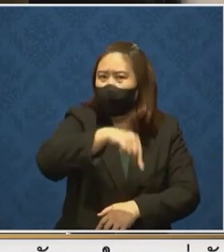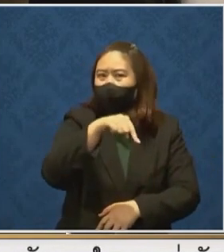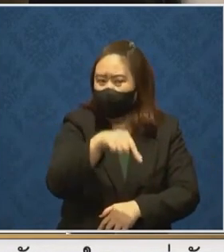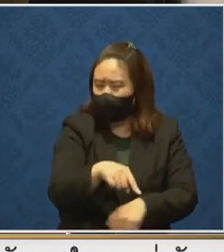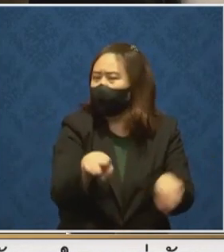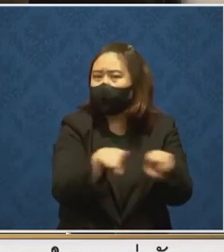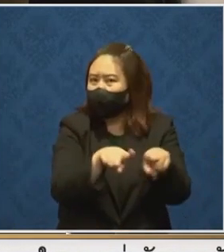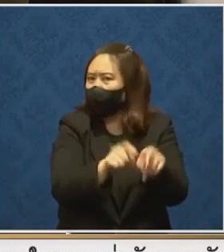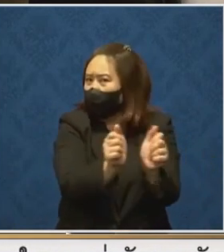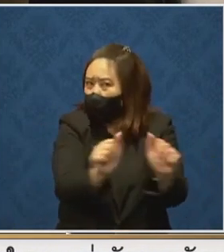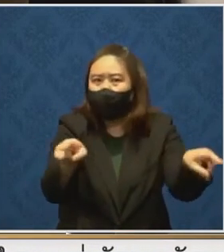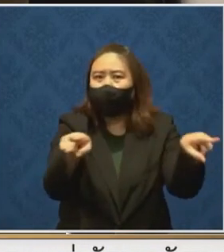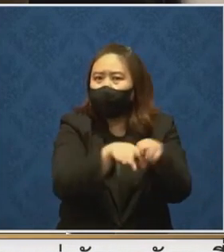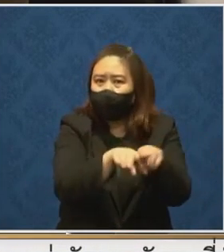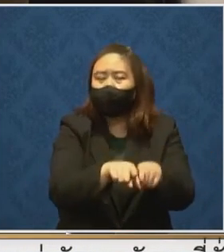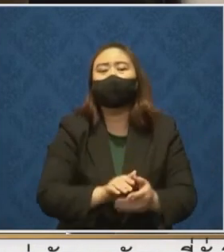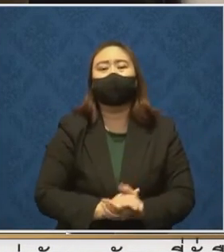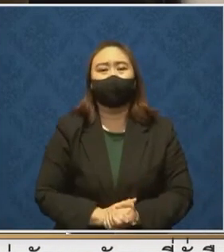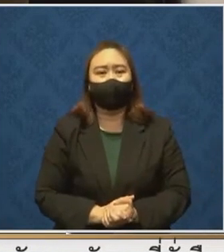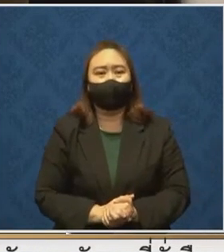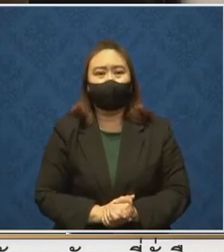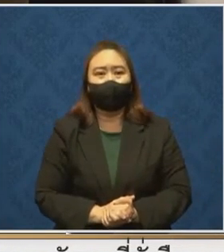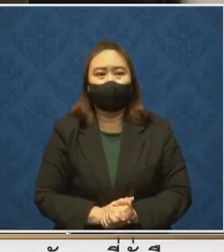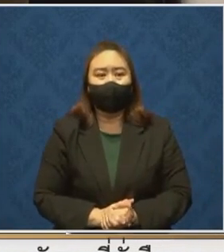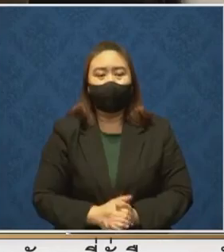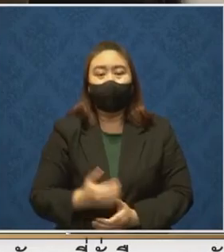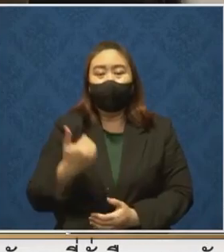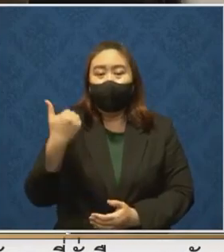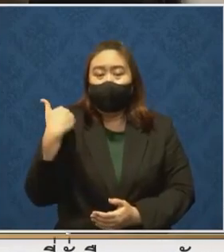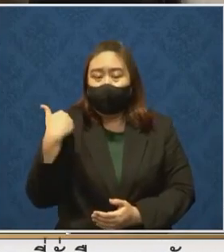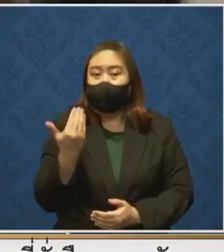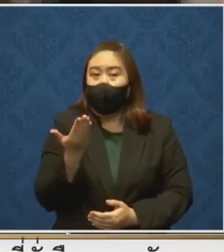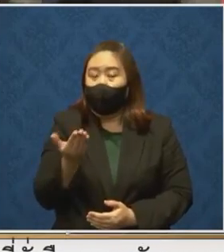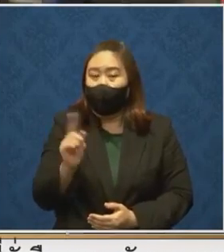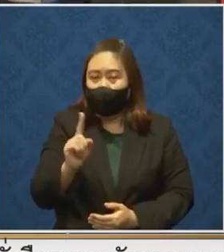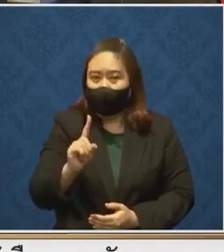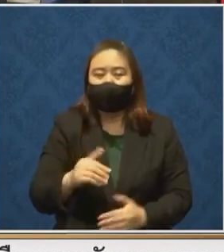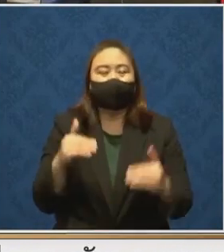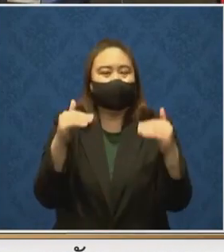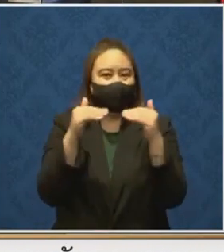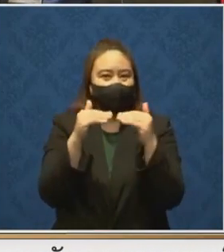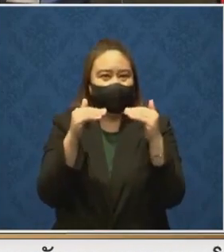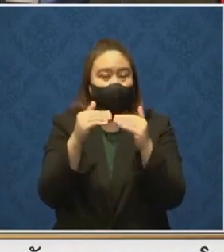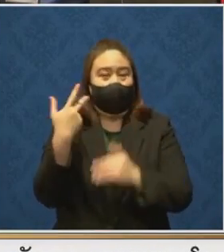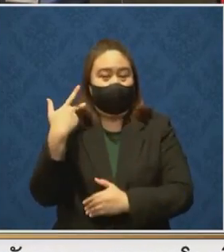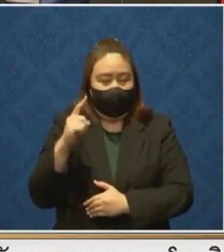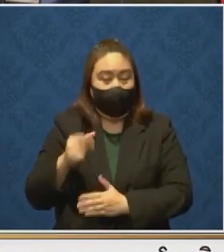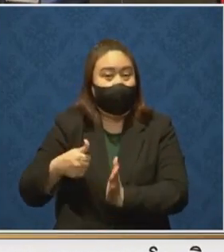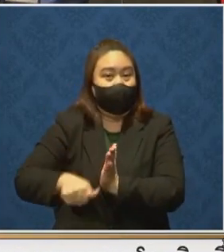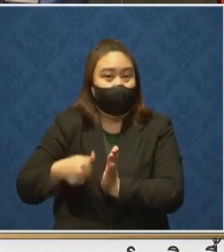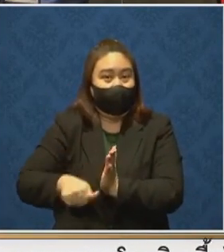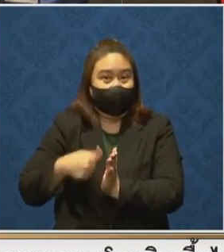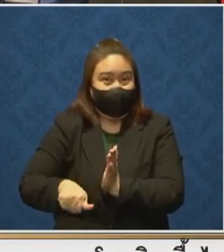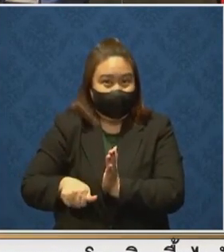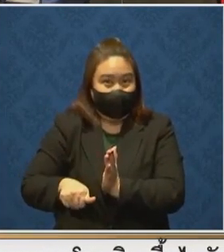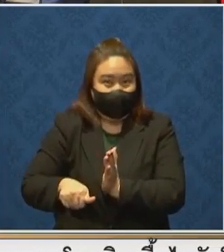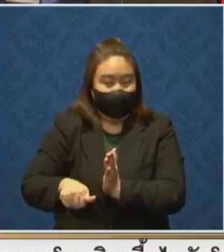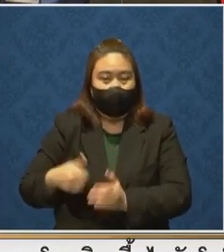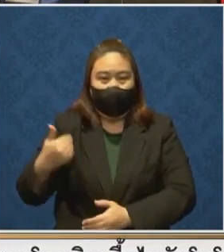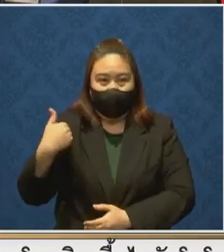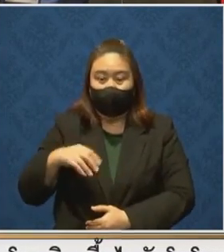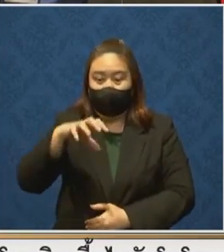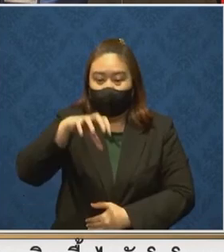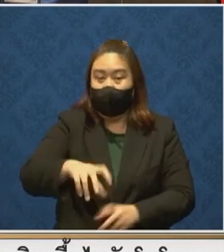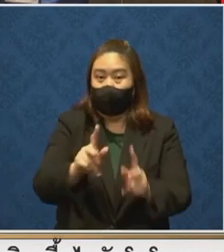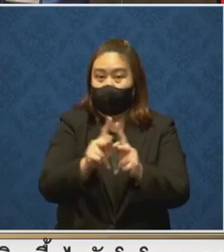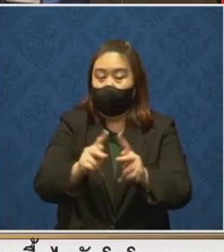ระเทศด้วยนอกจากนี้ยัมีข้อเรีกรองเกี่ยวกับการให้สธประโยชน์ทางภาษีจากสำดังานขนกรมการ